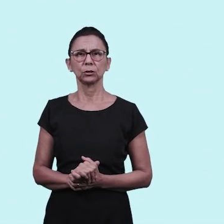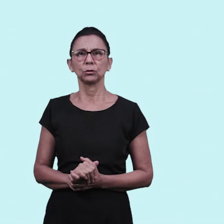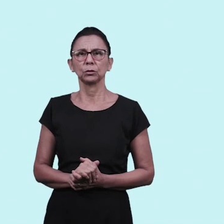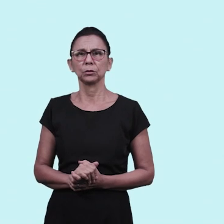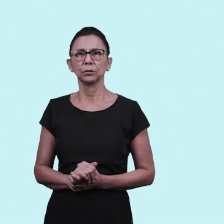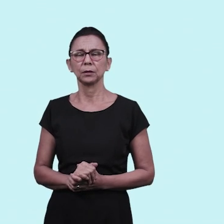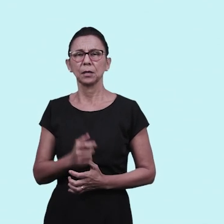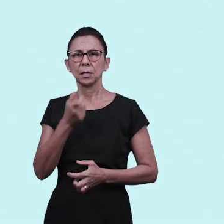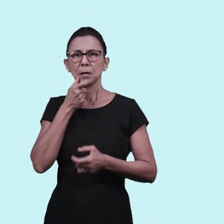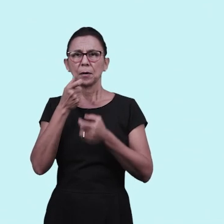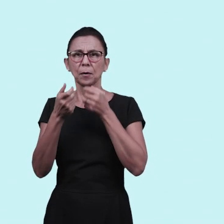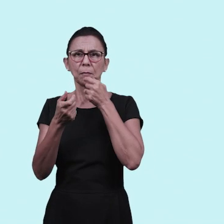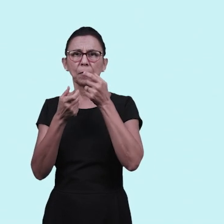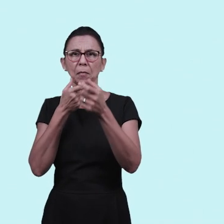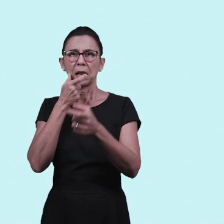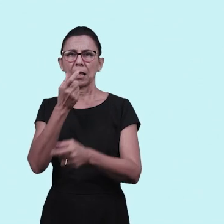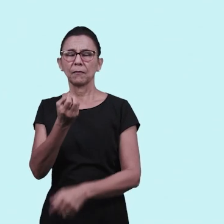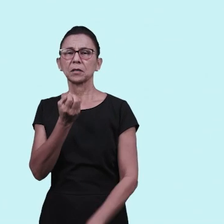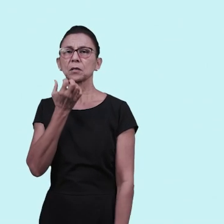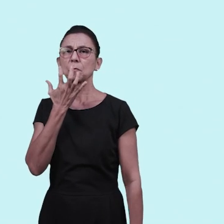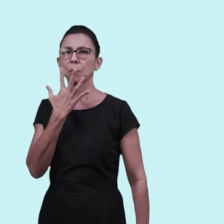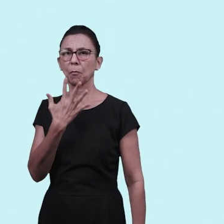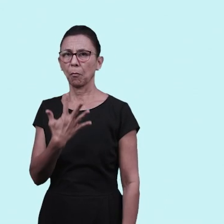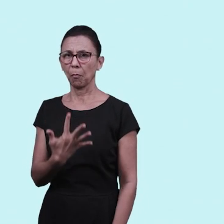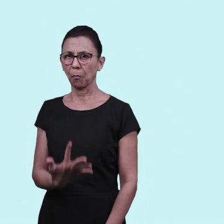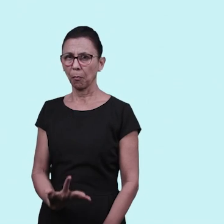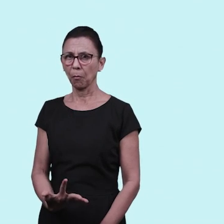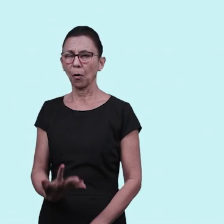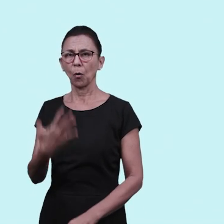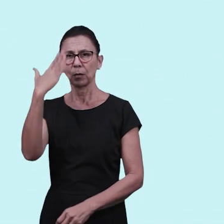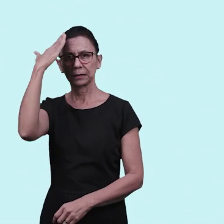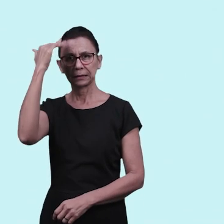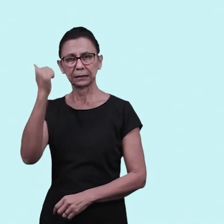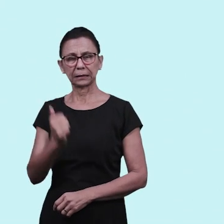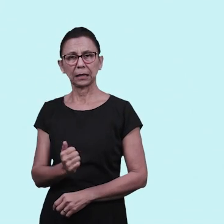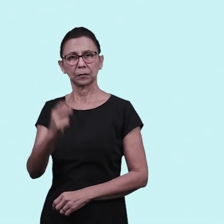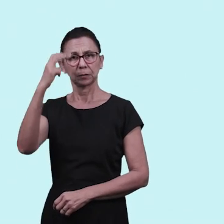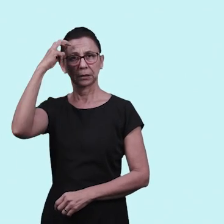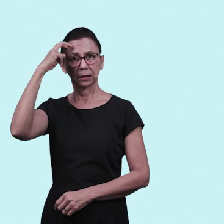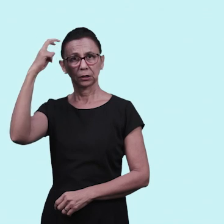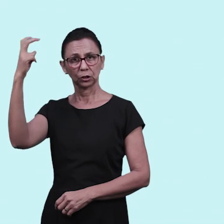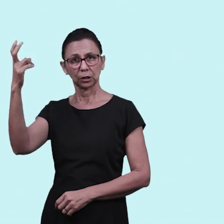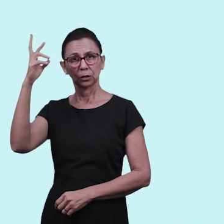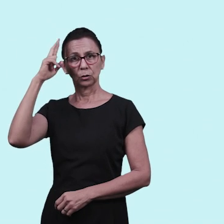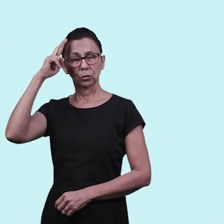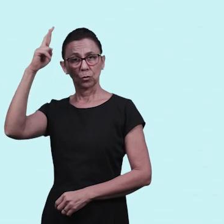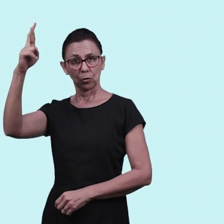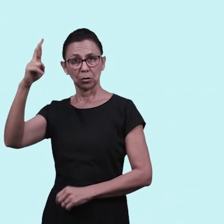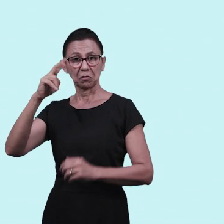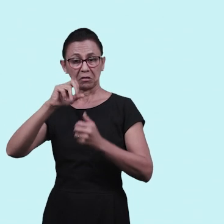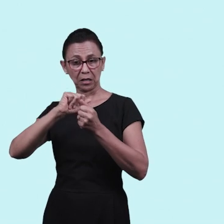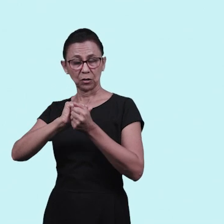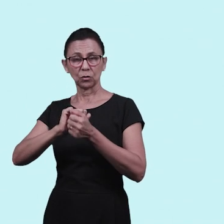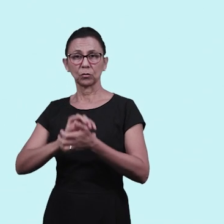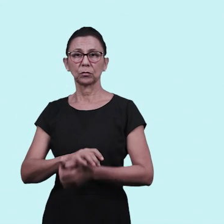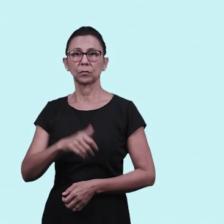des gentilles présences. Le Seigneur est avec lui. 1 Samuel 16,